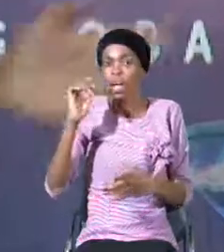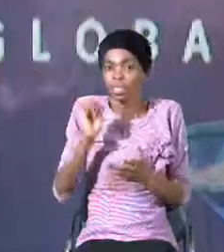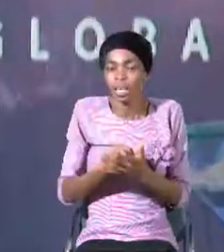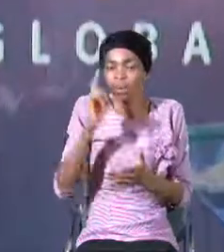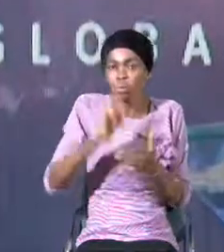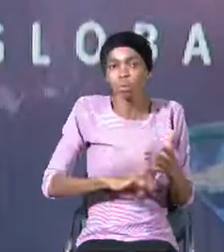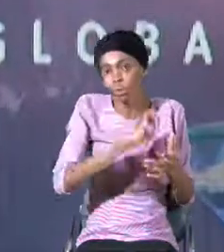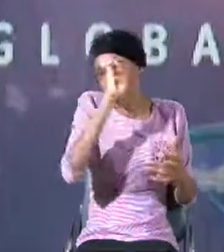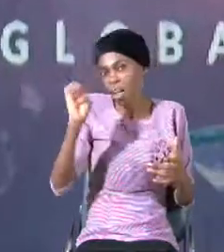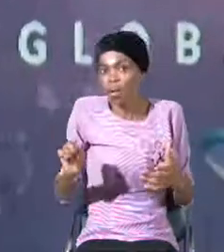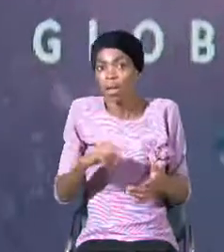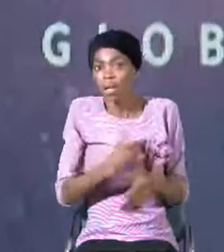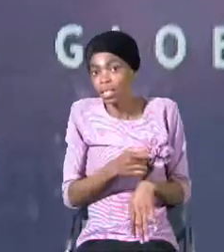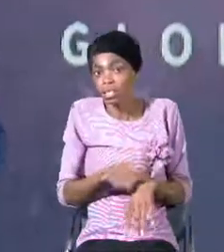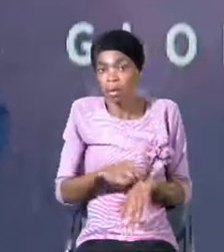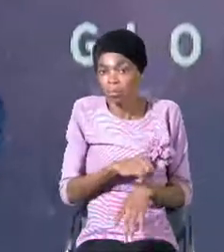moment, tout ce que